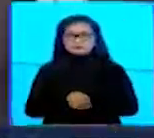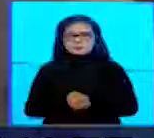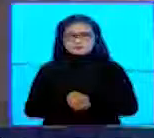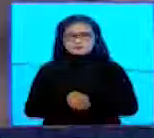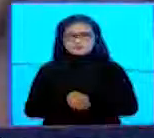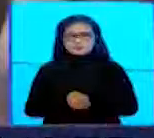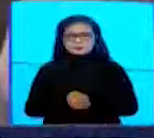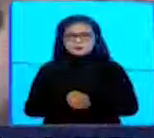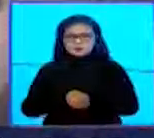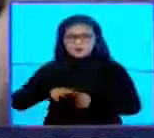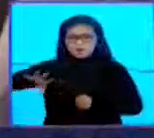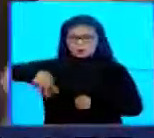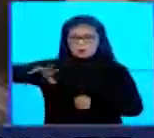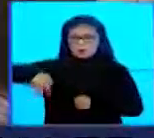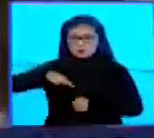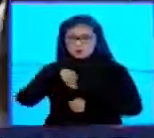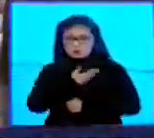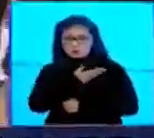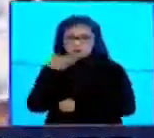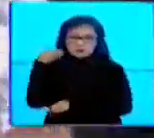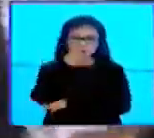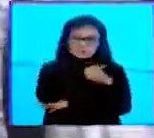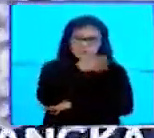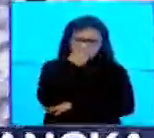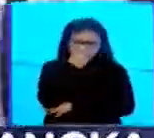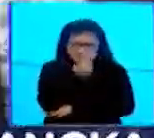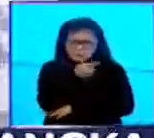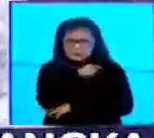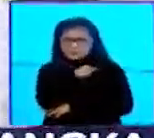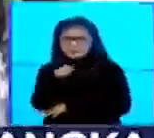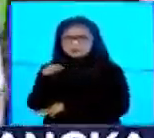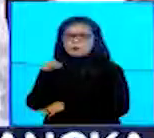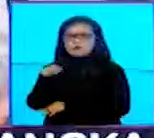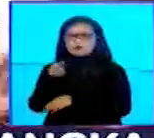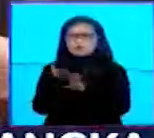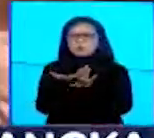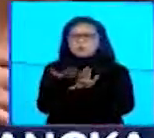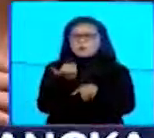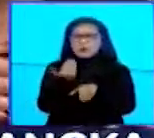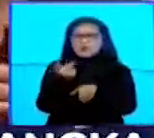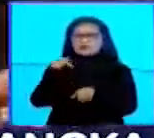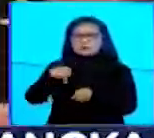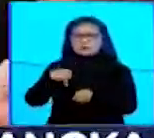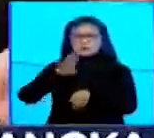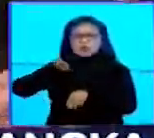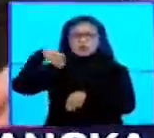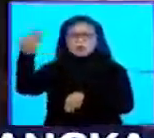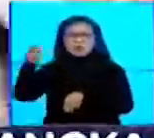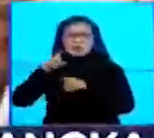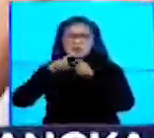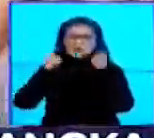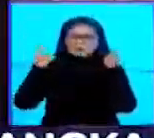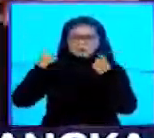Pihak keluarga korban menghadiri jalannya rekonstruksi sempat emosi saat tersangka memperagakan adegan di luar Kafe RM. Keluarga